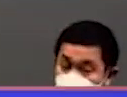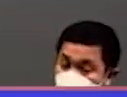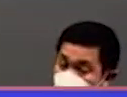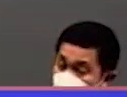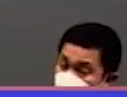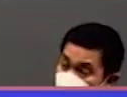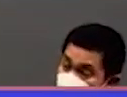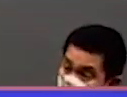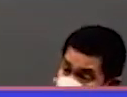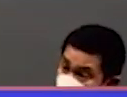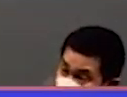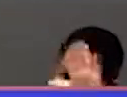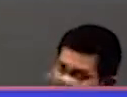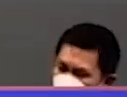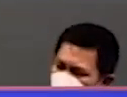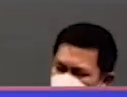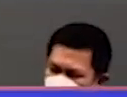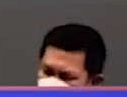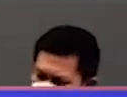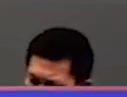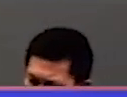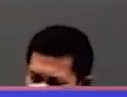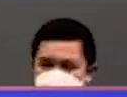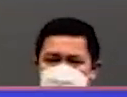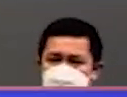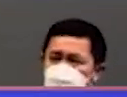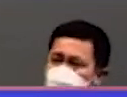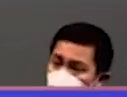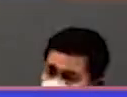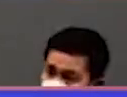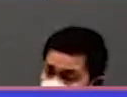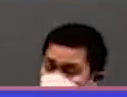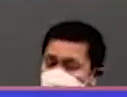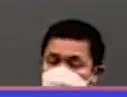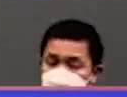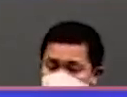ระหว่างนี้ใครที่มีบัตรเดิมอยู่ท่านสามารถใช้สิทธิ์ได้ตามปกติค่ะ